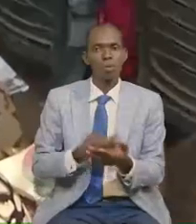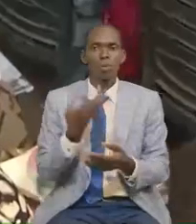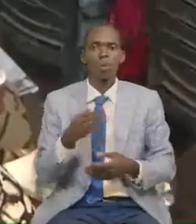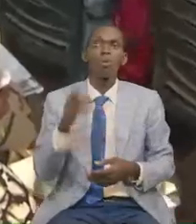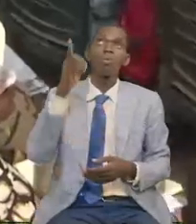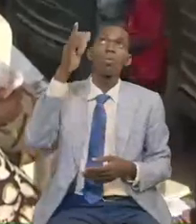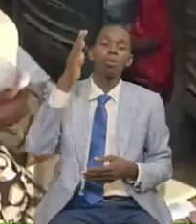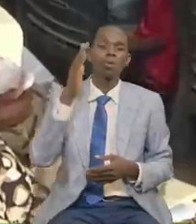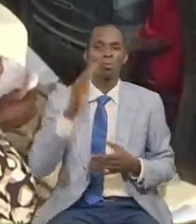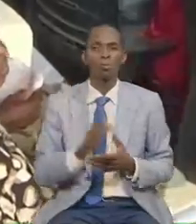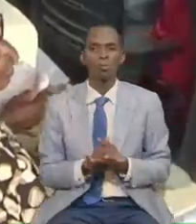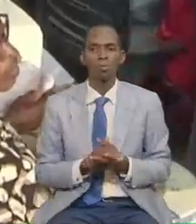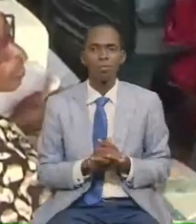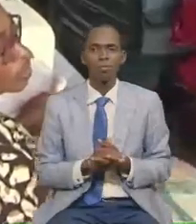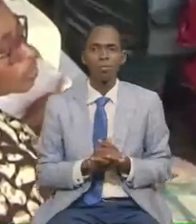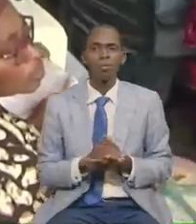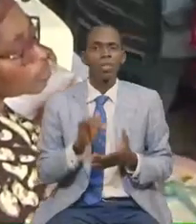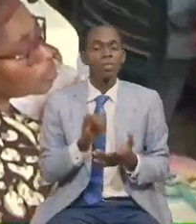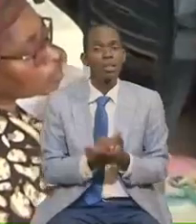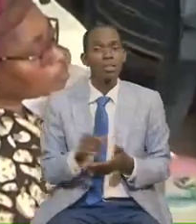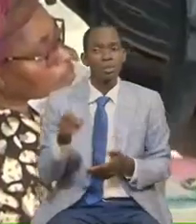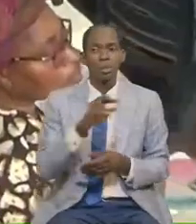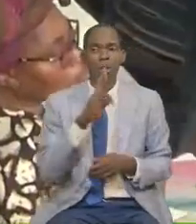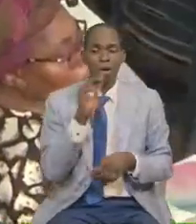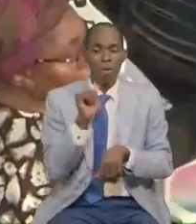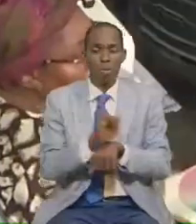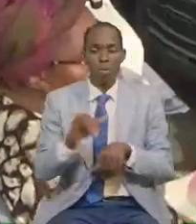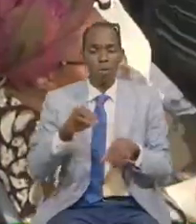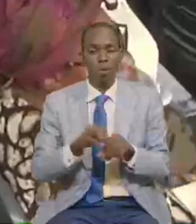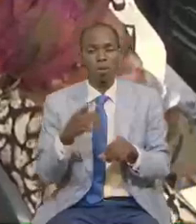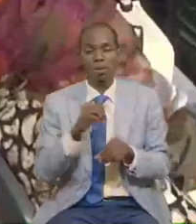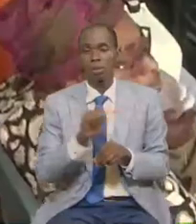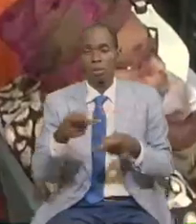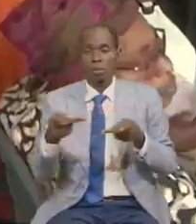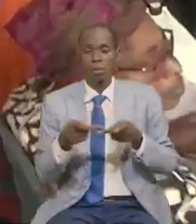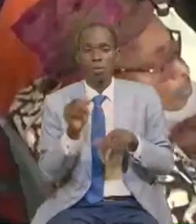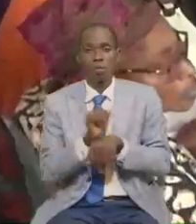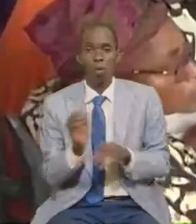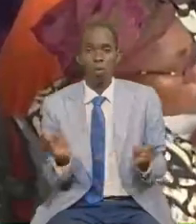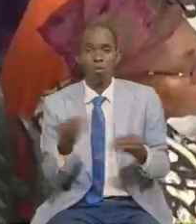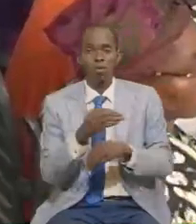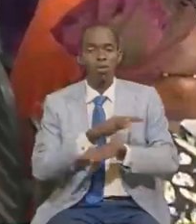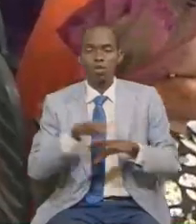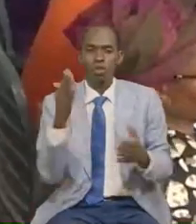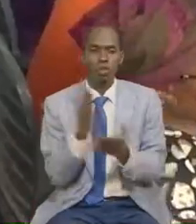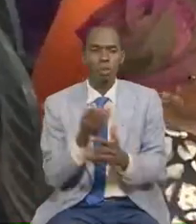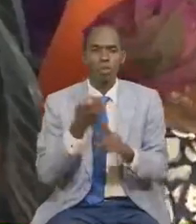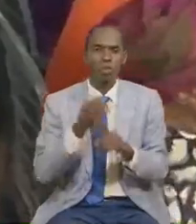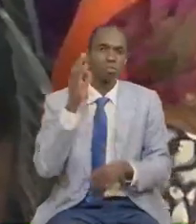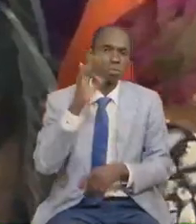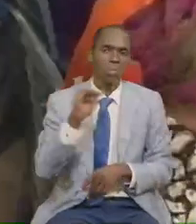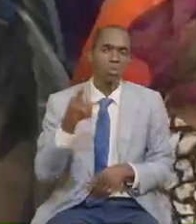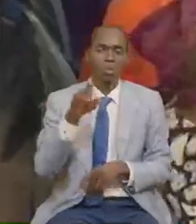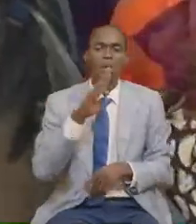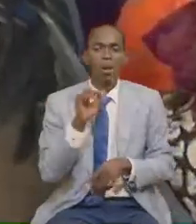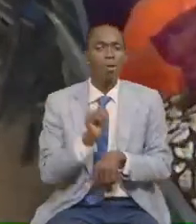Quand tu travailles dans un bureau, ne t'empêche pas de prêcher. Le fait que tu travailles dans un champ ne